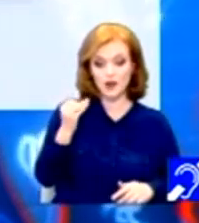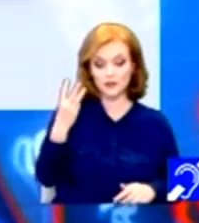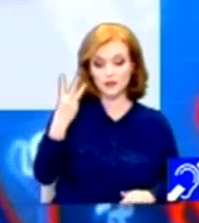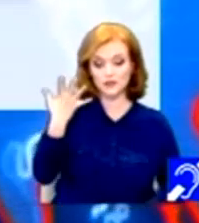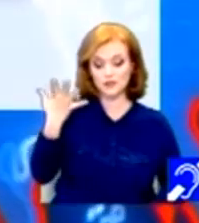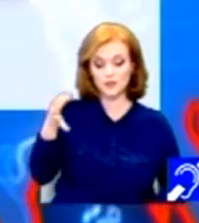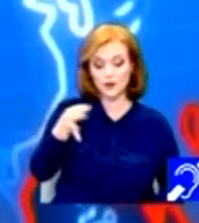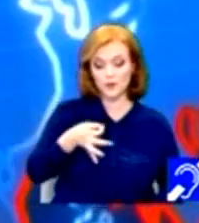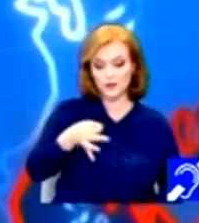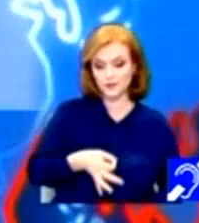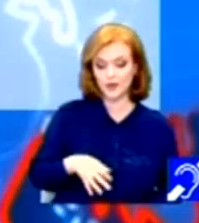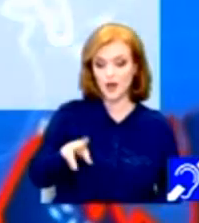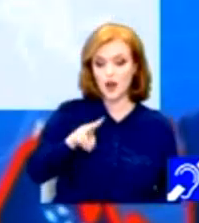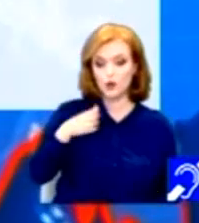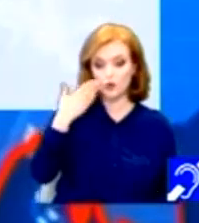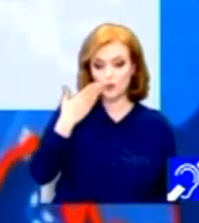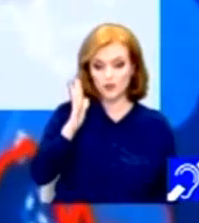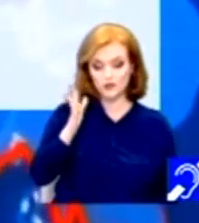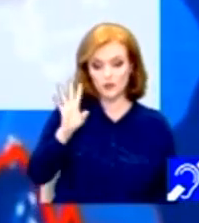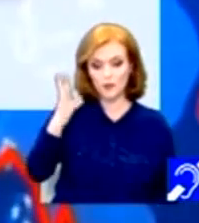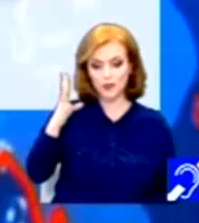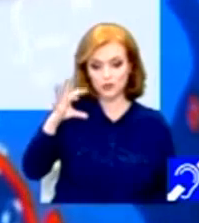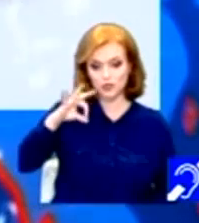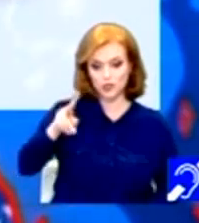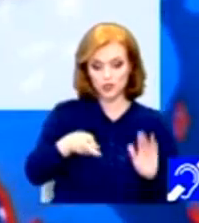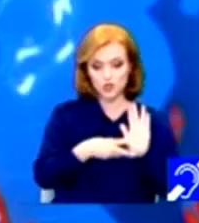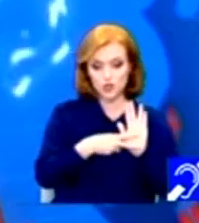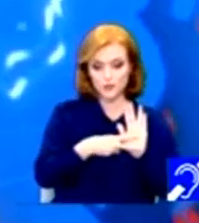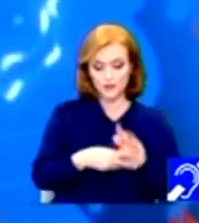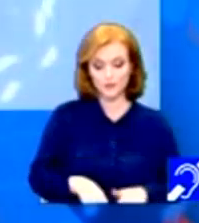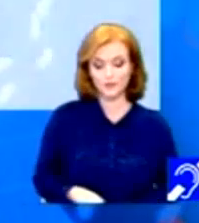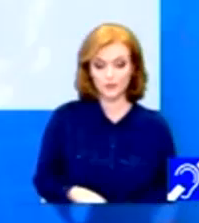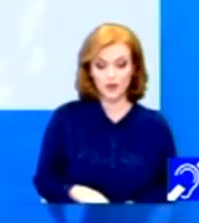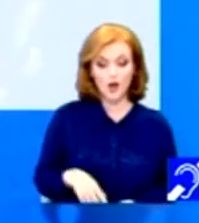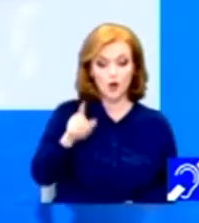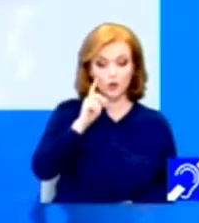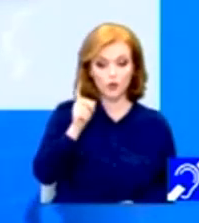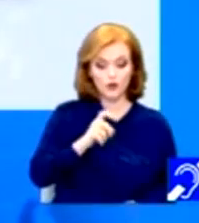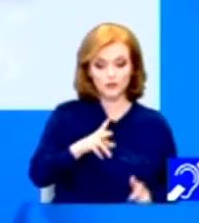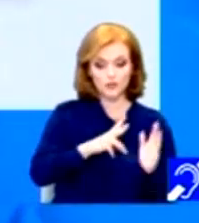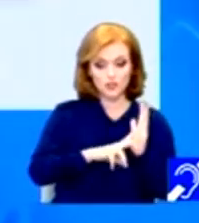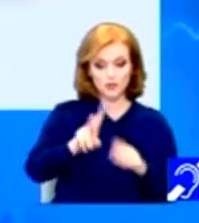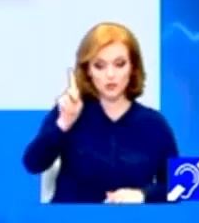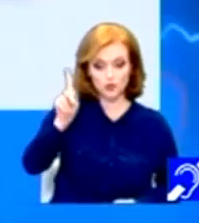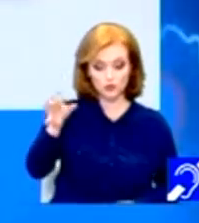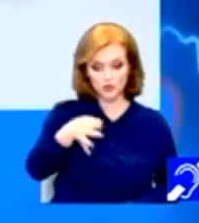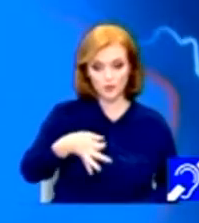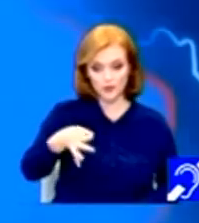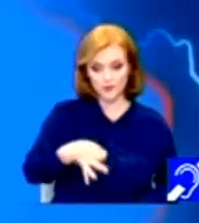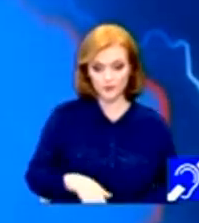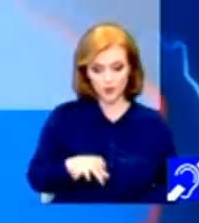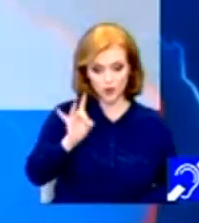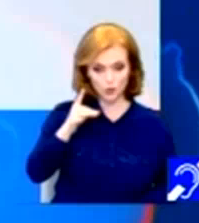lei și 35 de bani. Leul românesc va fi cotat la 4 lei și 7 bani, iar hrivna ucraineană va avea valoarea de 71 de